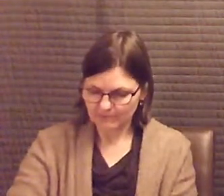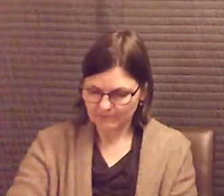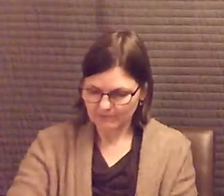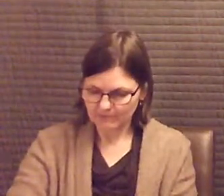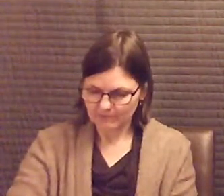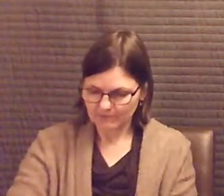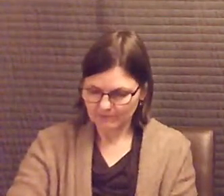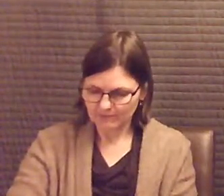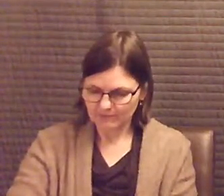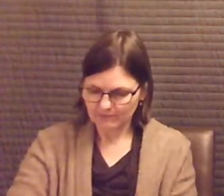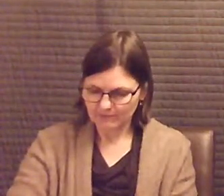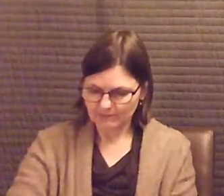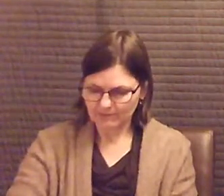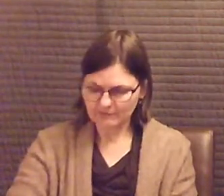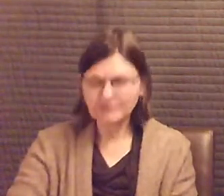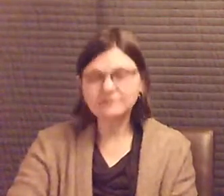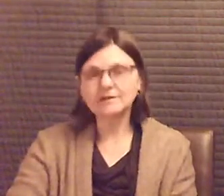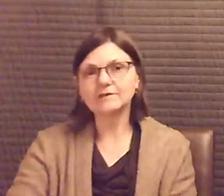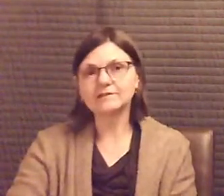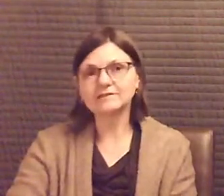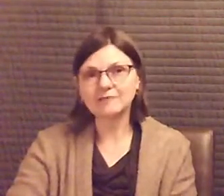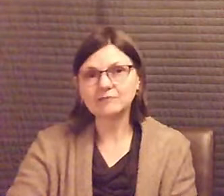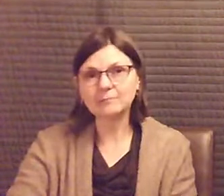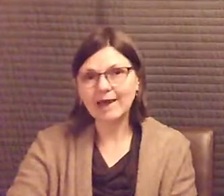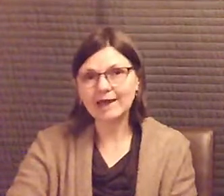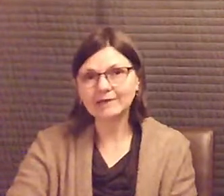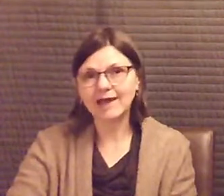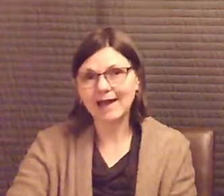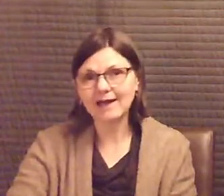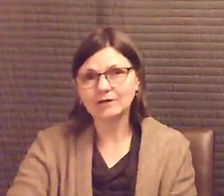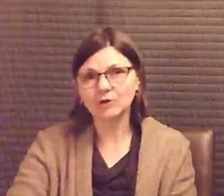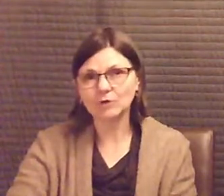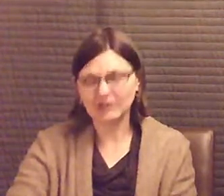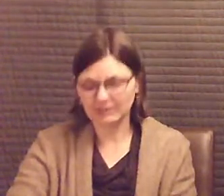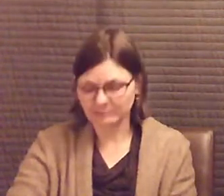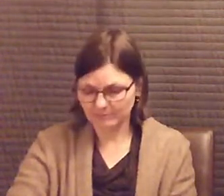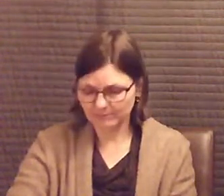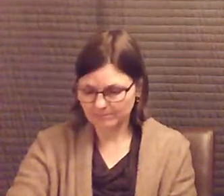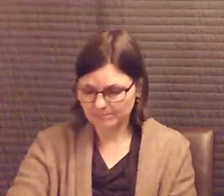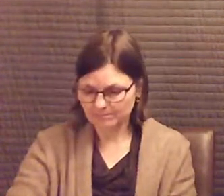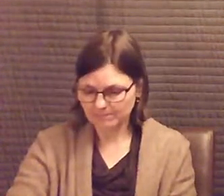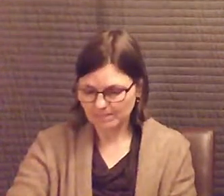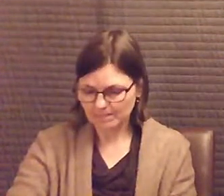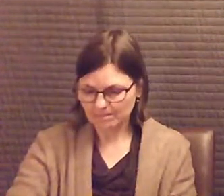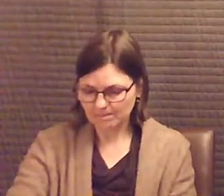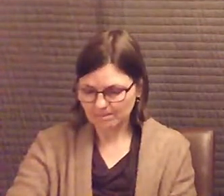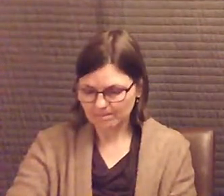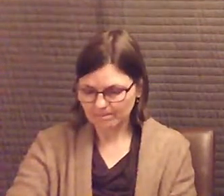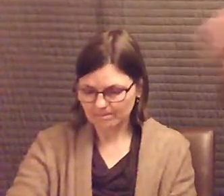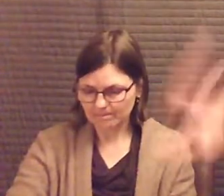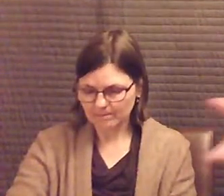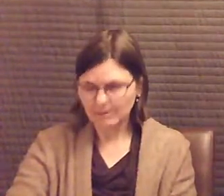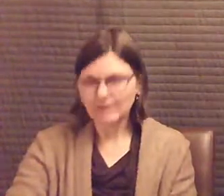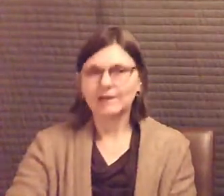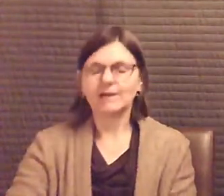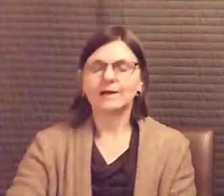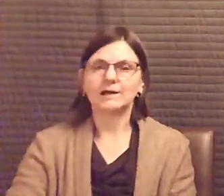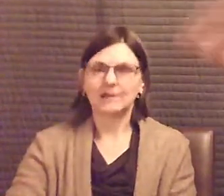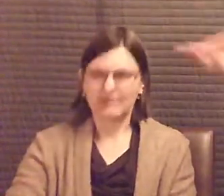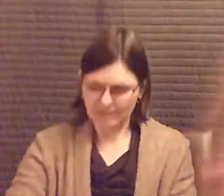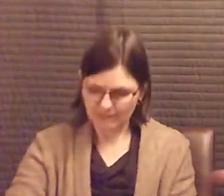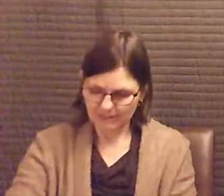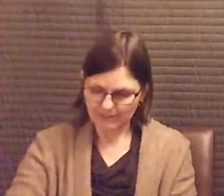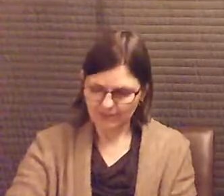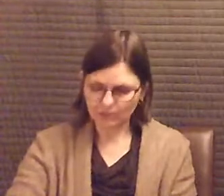hebben plegen of hele budget accenten die zeven de plaag de hagen over egypte got game euro het shows limburg